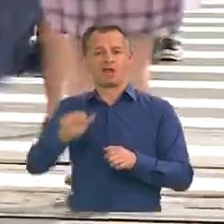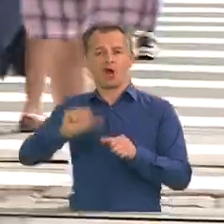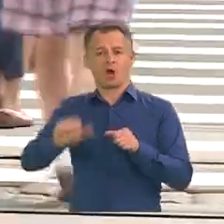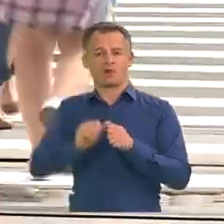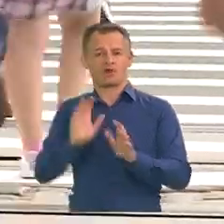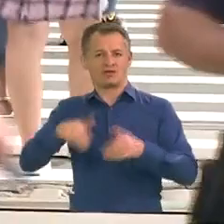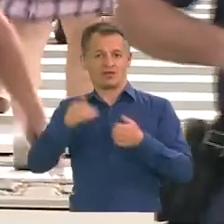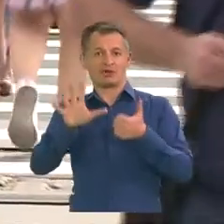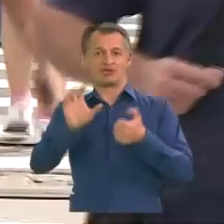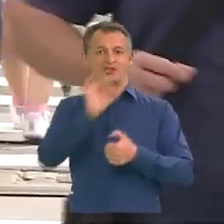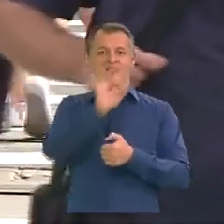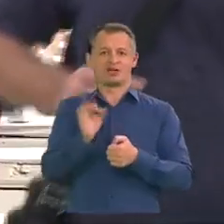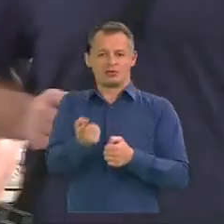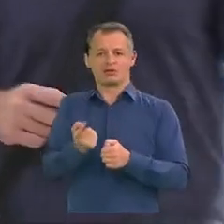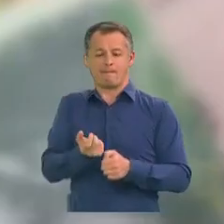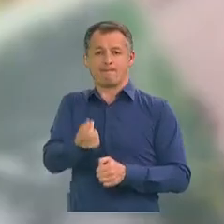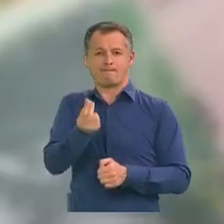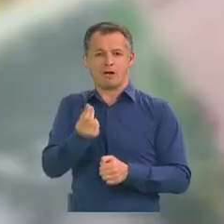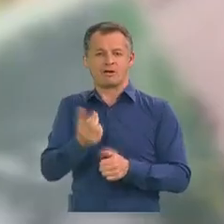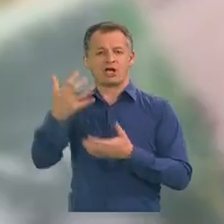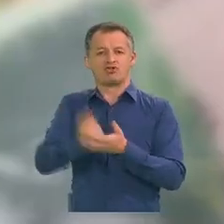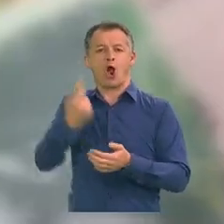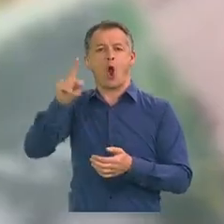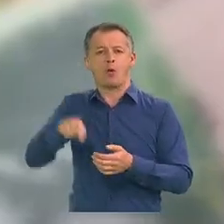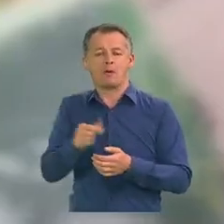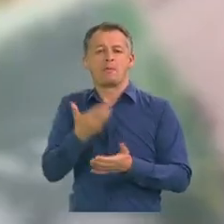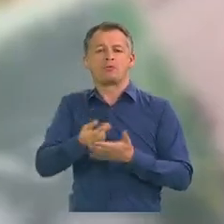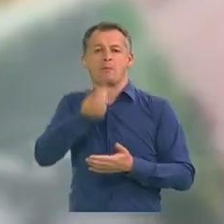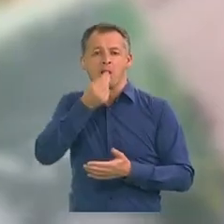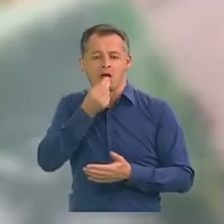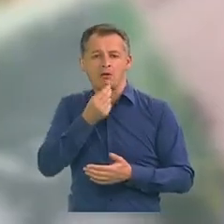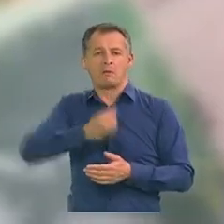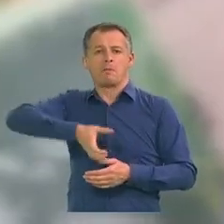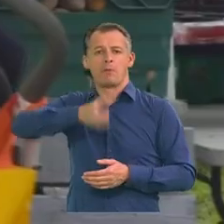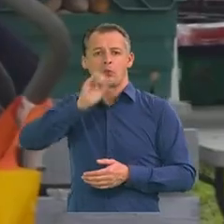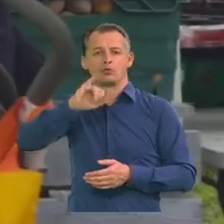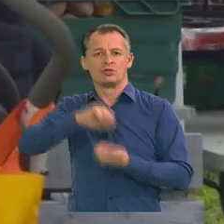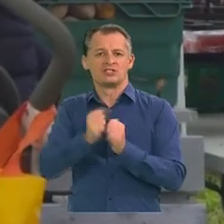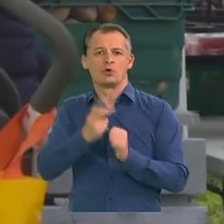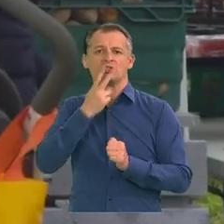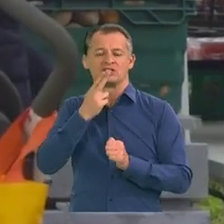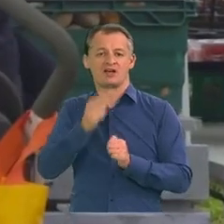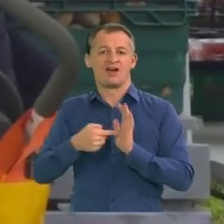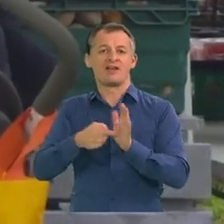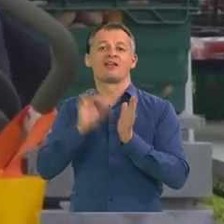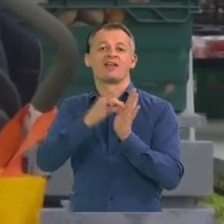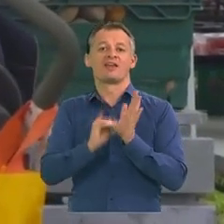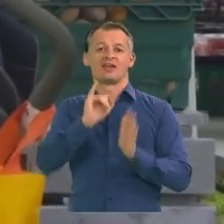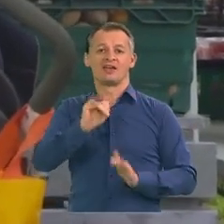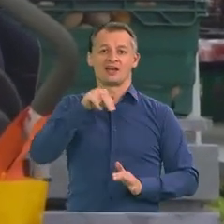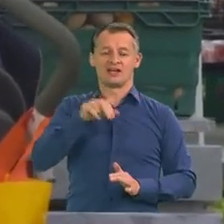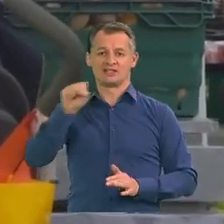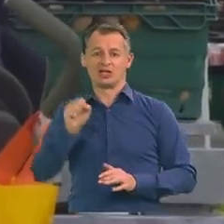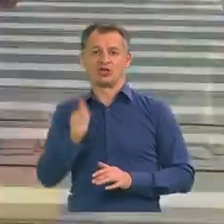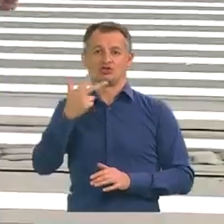Alocăm 60% din banii câștigați într-o lună pentru facturi, mâncare, băutură și țigări. O arată datele INSE, potrivit cărora aproximativ 5.300